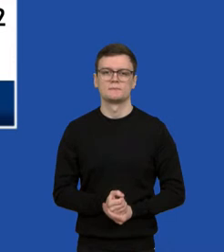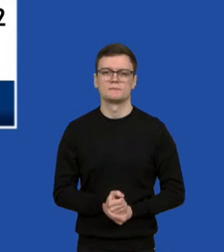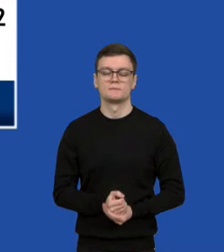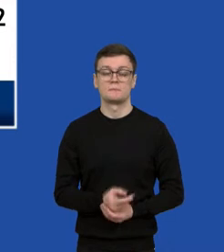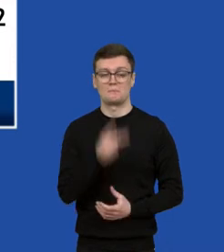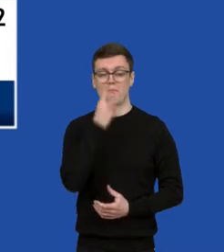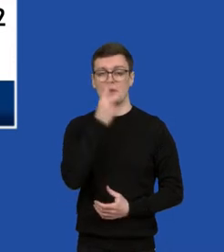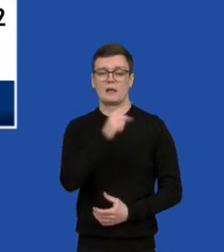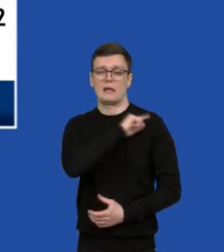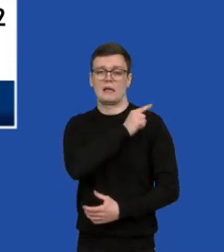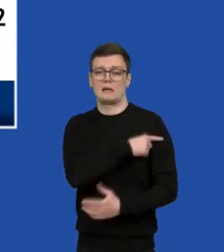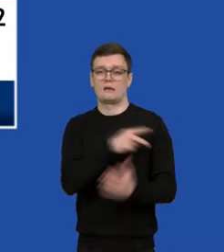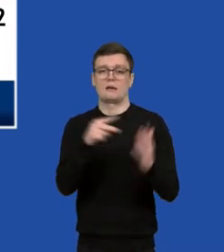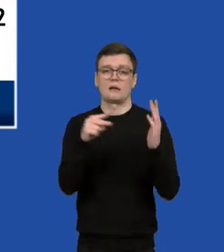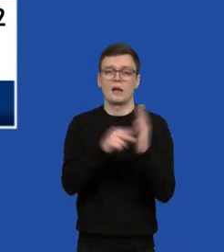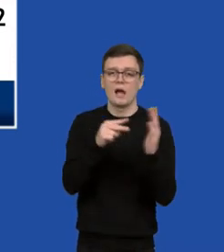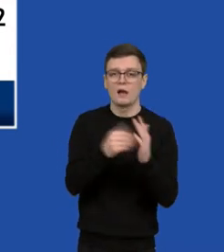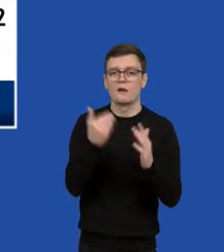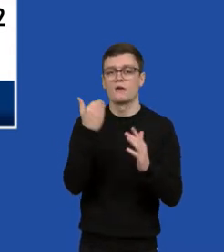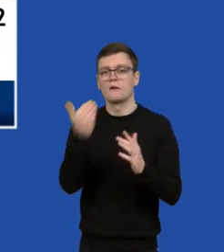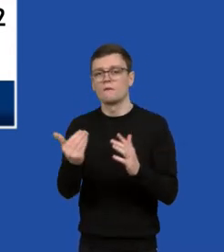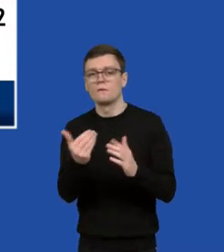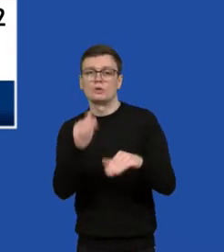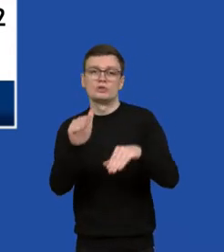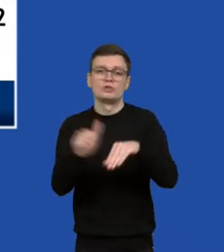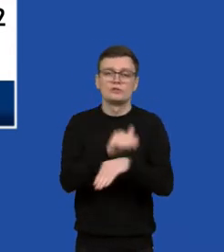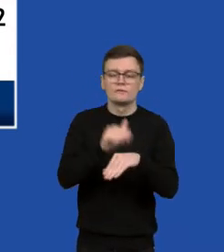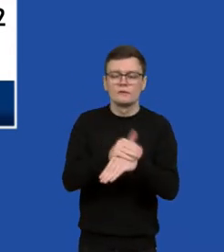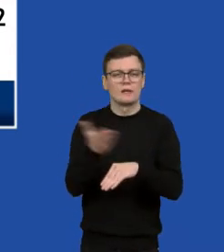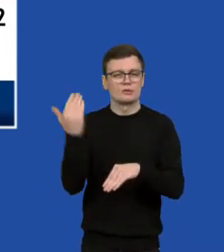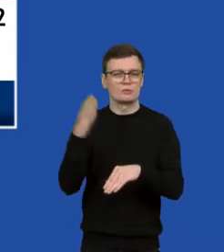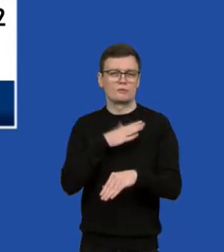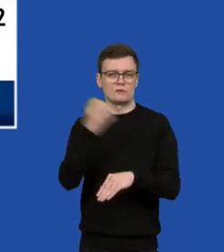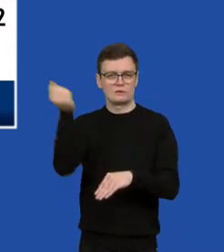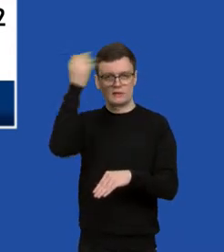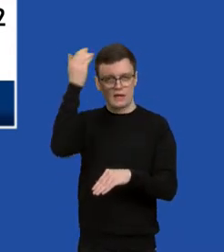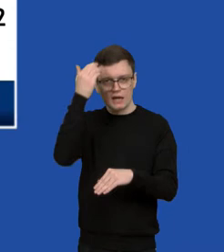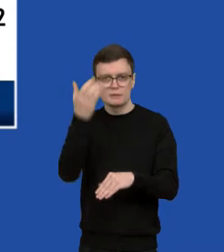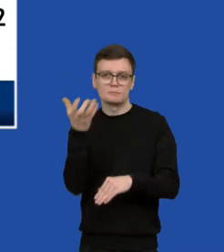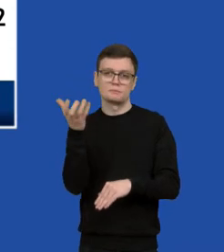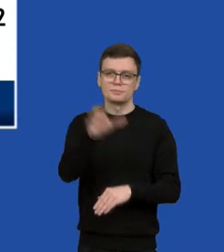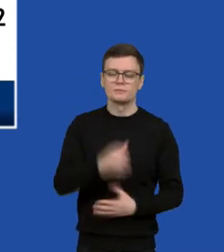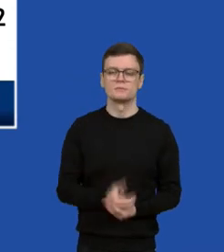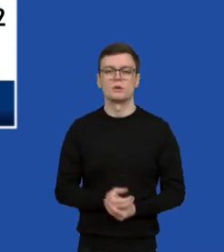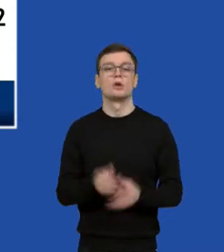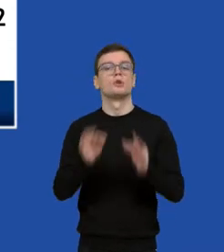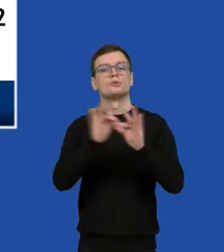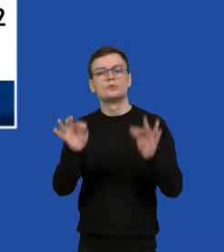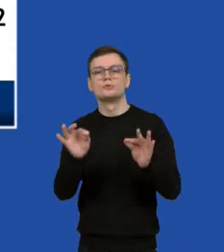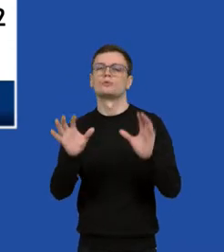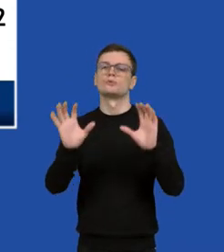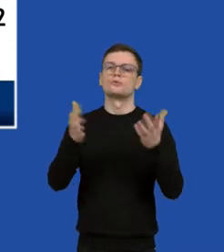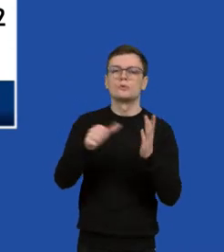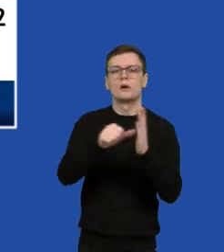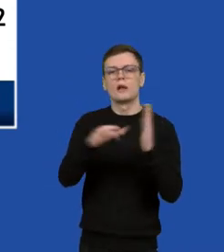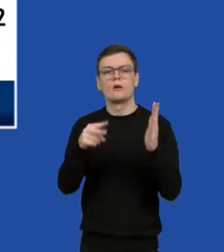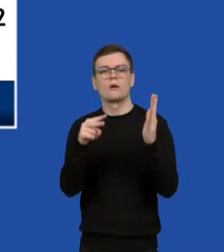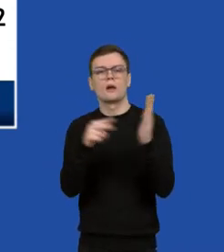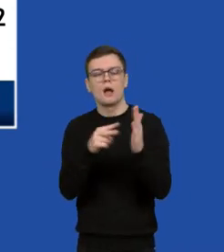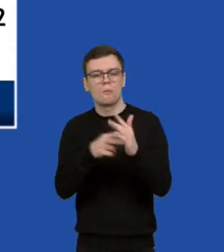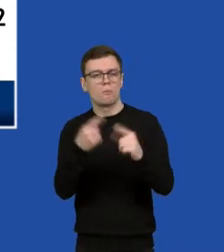kainų šoko amortizavimo prielaidas, kurias rodžiau prieš tai skaidrėje, yra siūlomos dujų ir elektros kainų dalies kompensavimas,